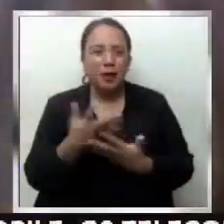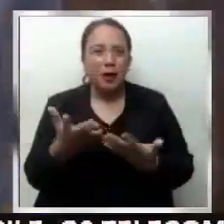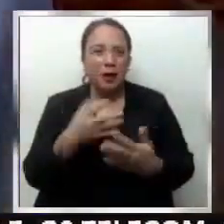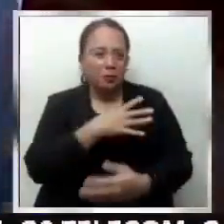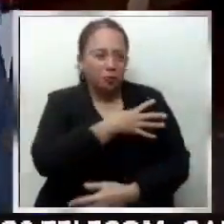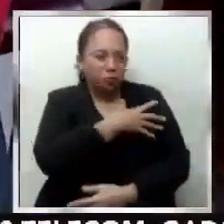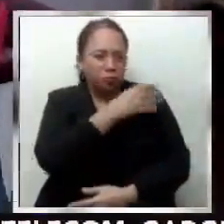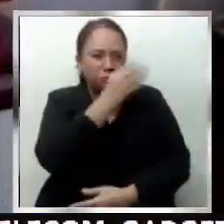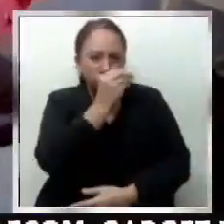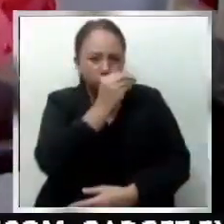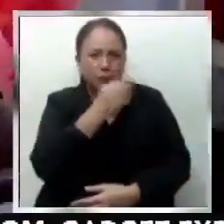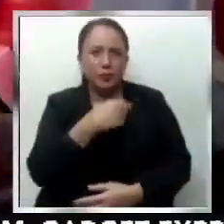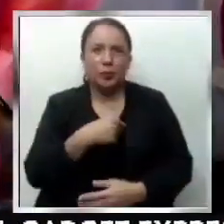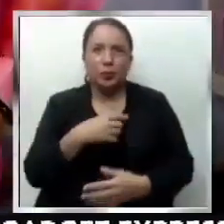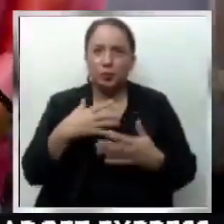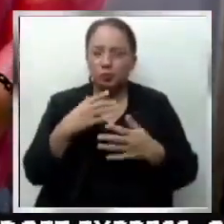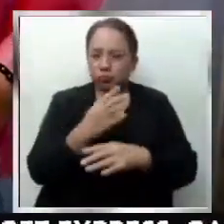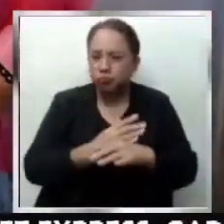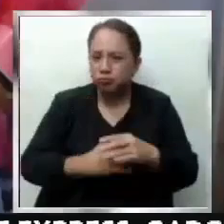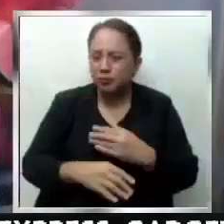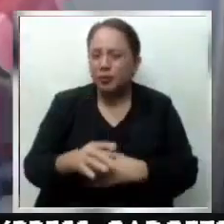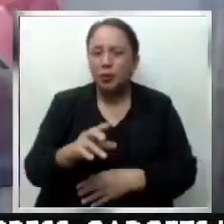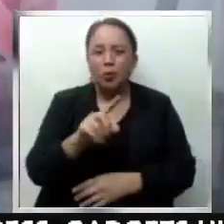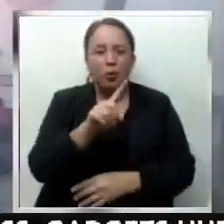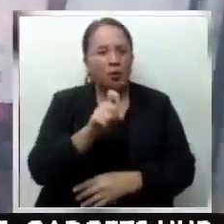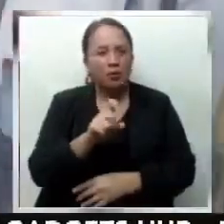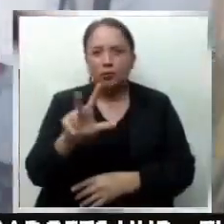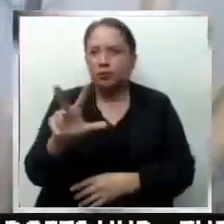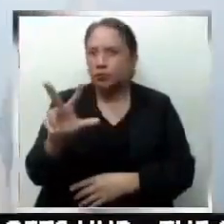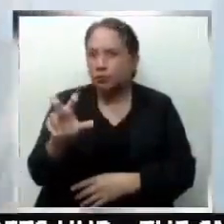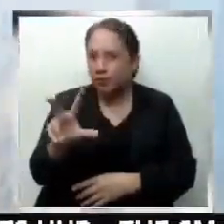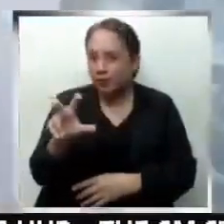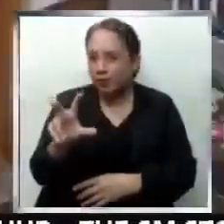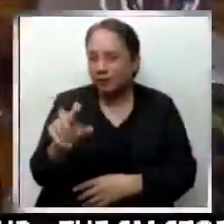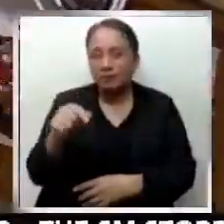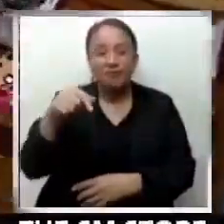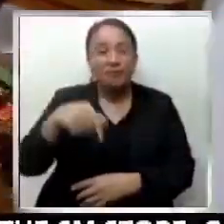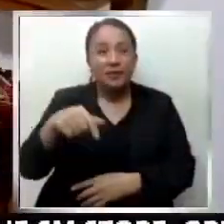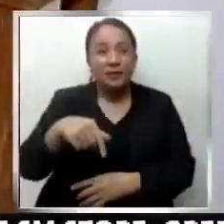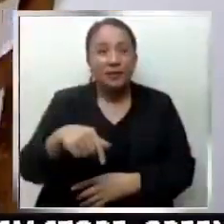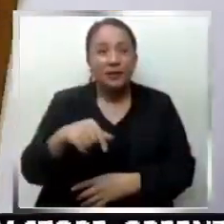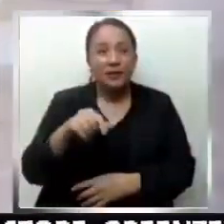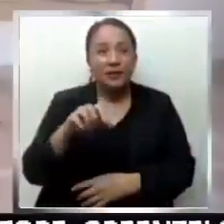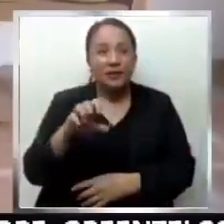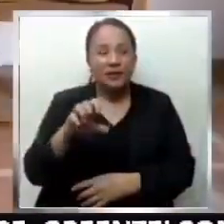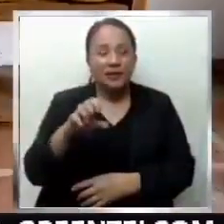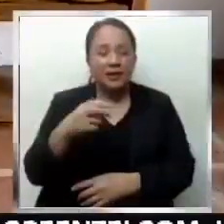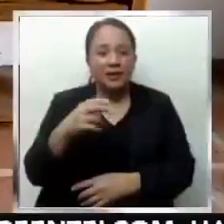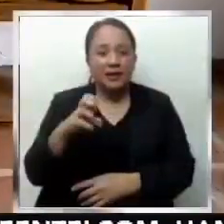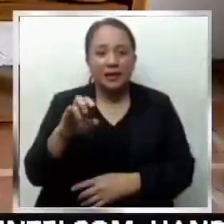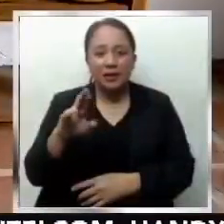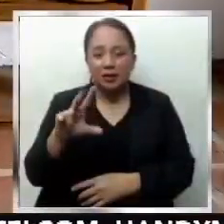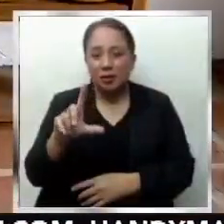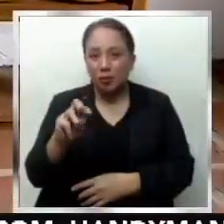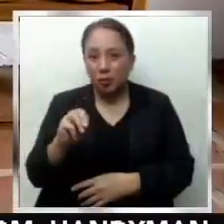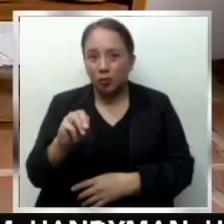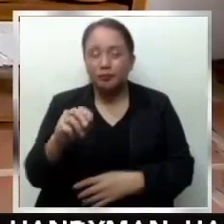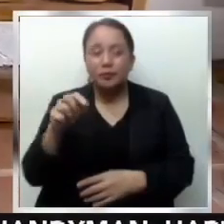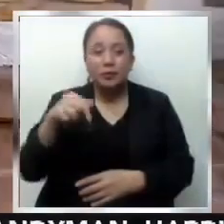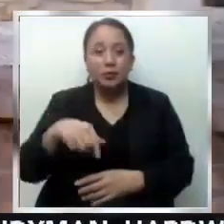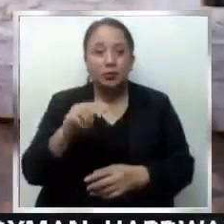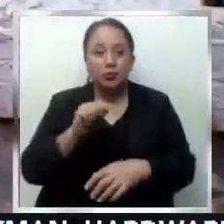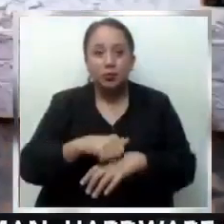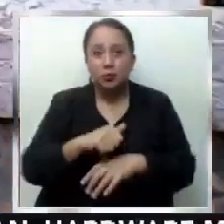halagang 100 to 300 pesos. Dito sa Heirloom, isang pop-up store rito sa Plaza San